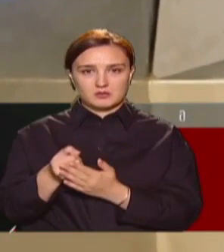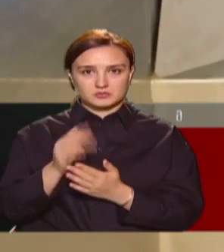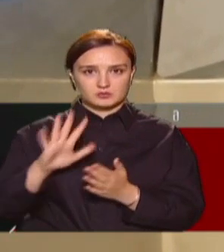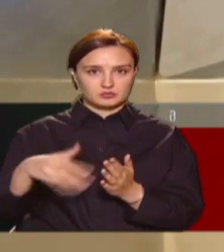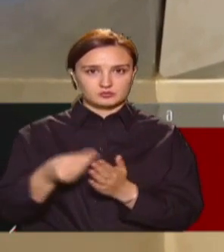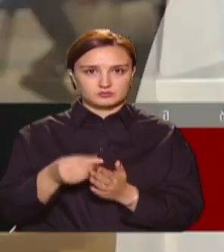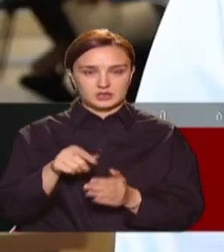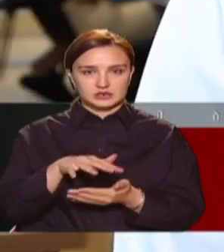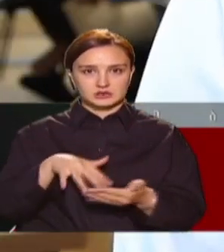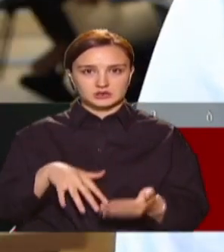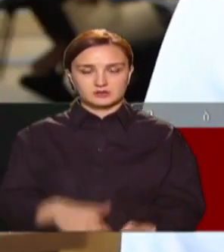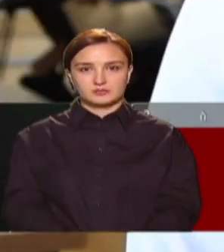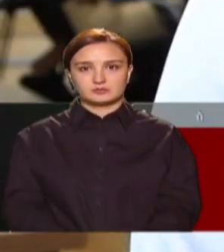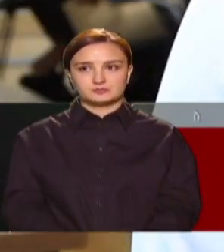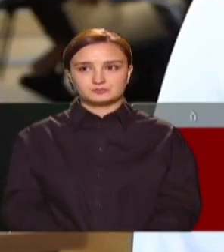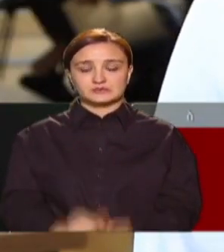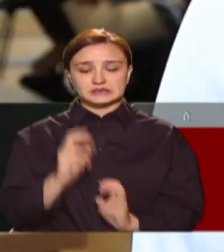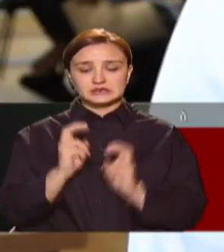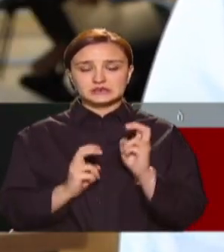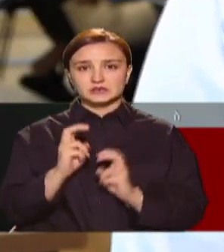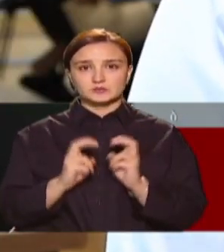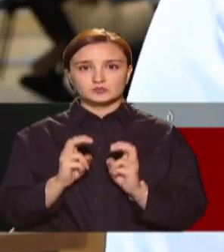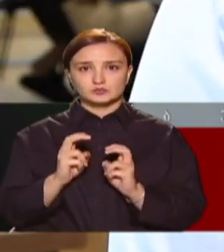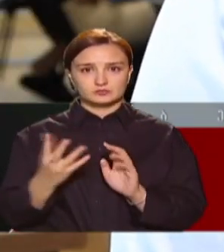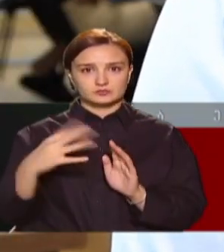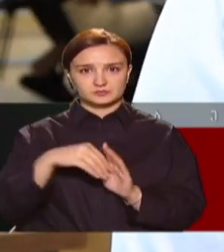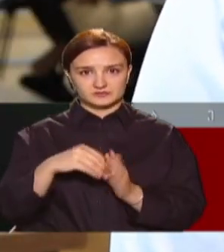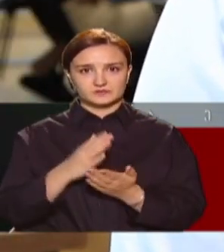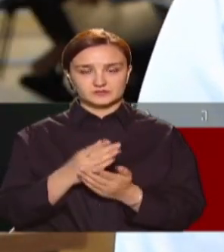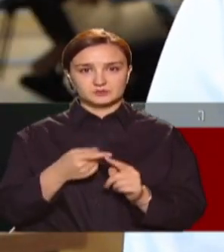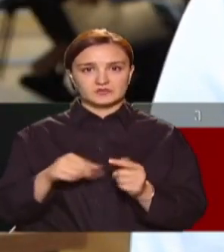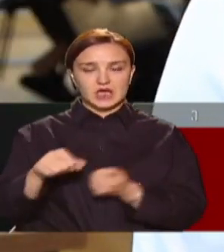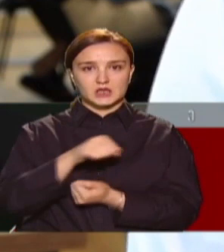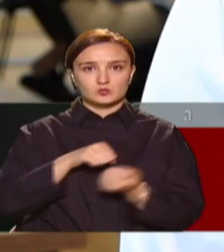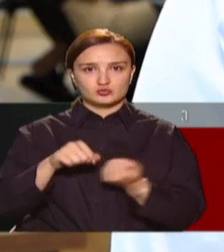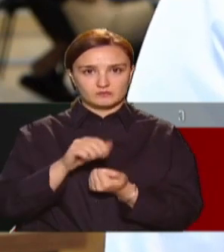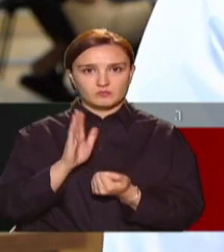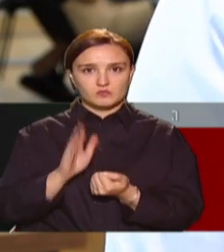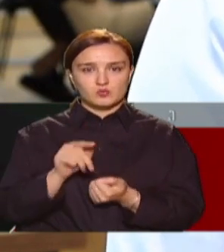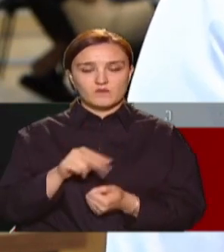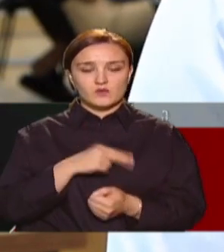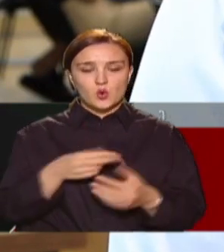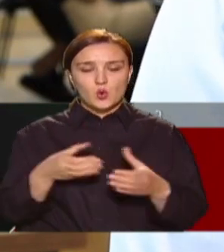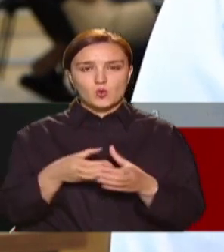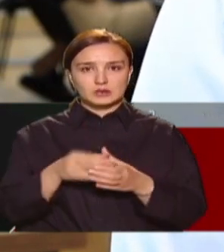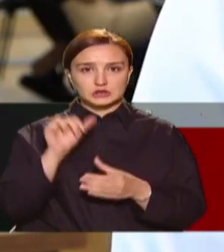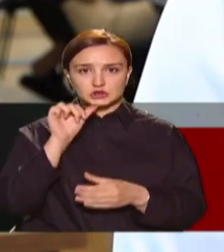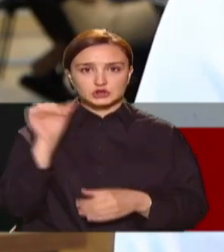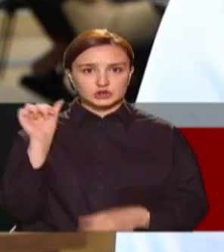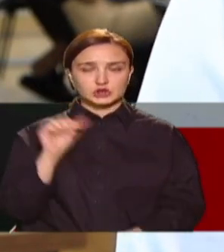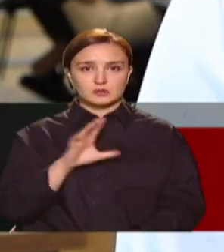ჩვენი საწარმო ესეთი საწარმოებს შორის რომელიც ჩაერთვება გადაამუშავებაში კომპანია კულა შაშანაციხებ